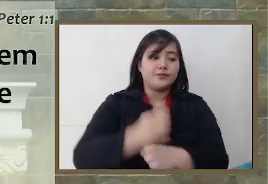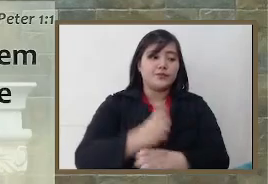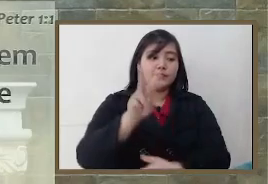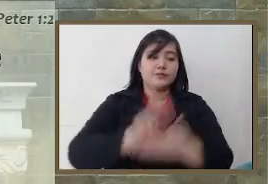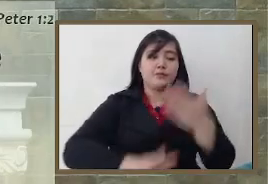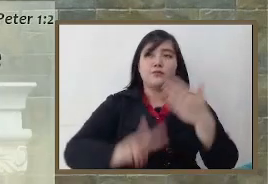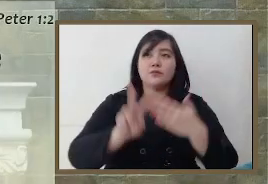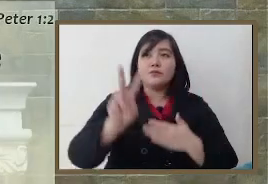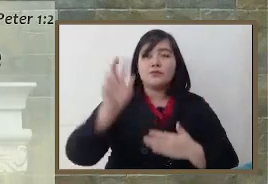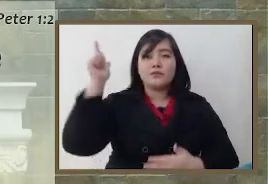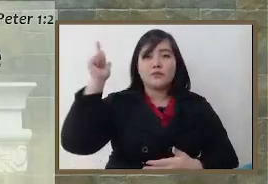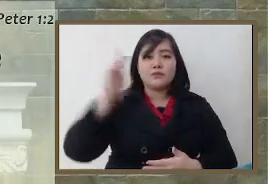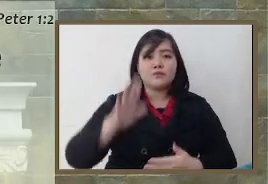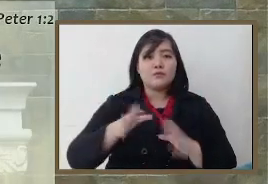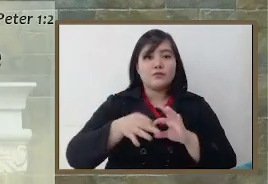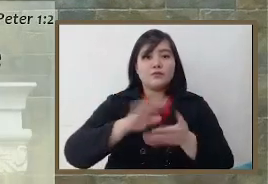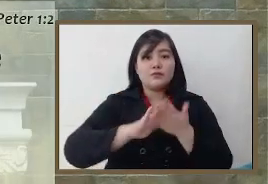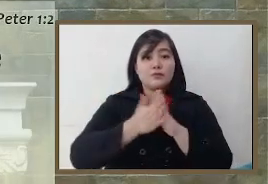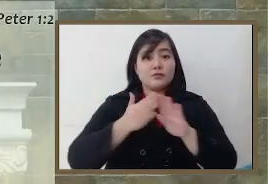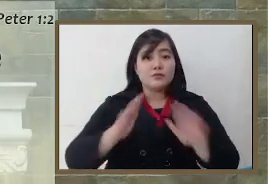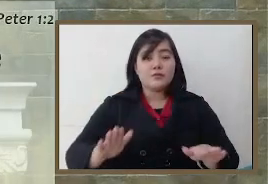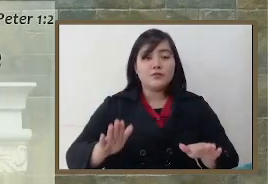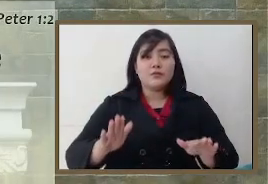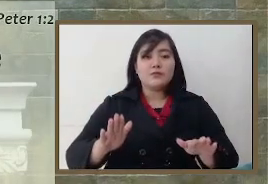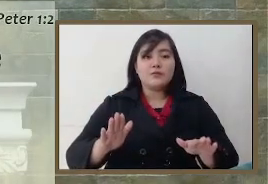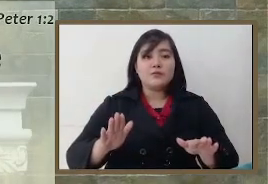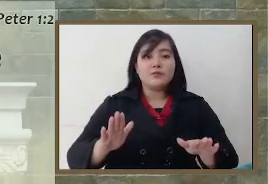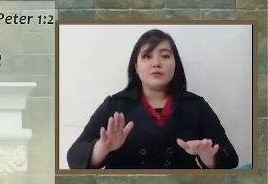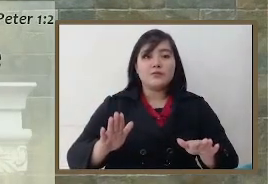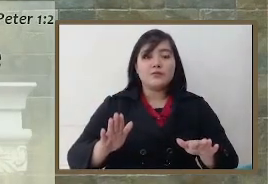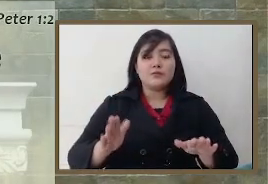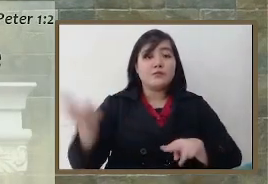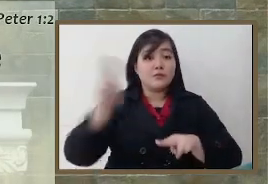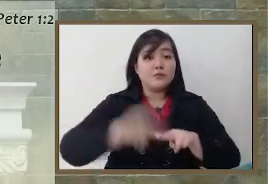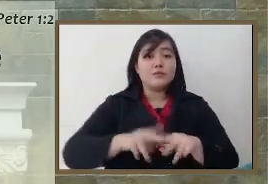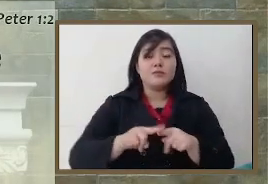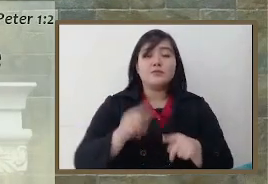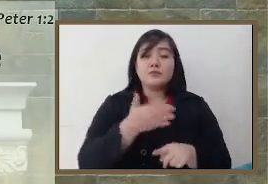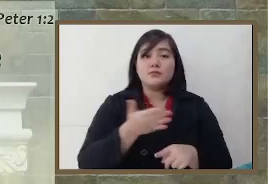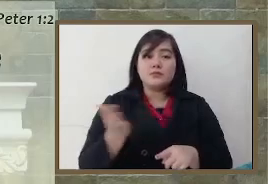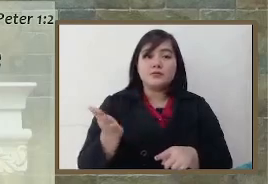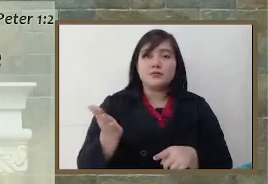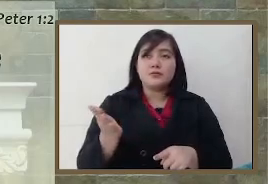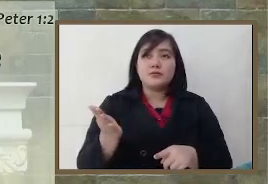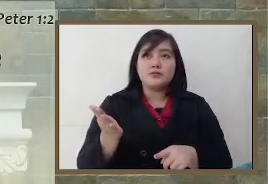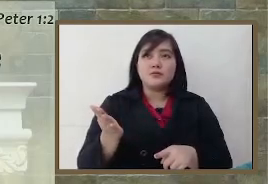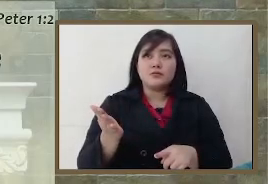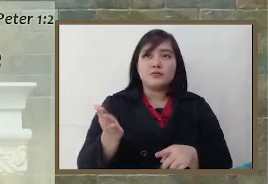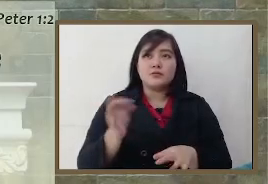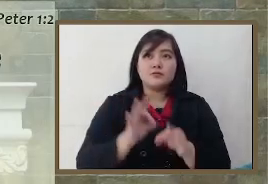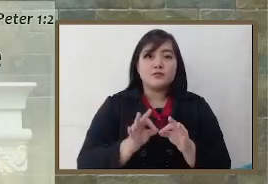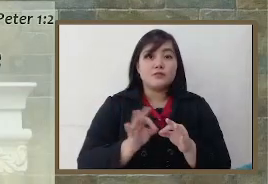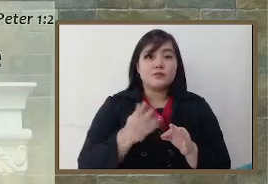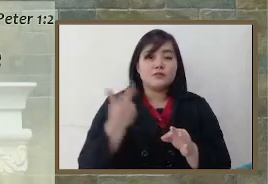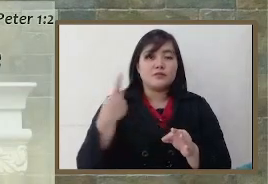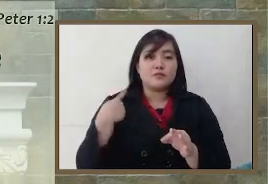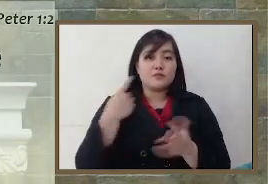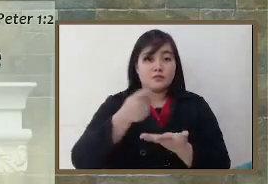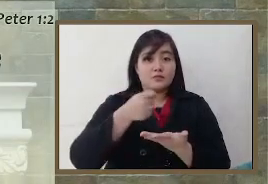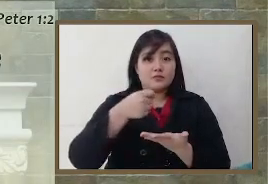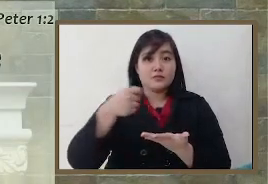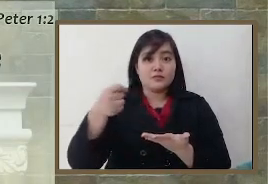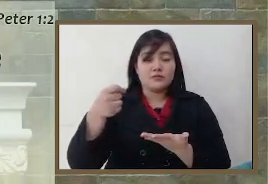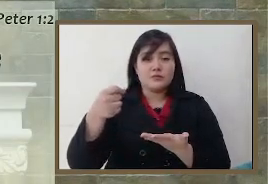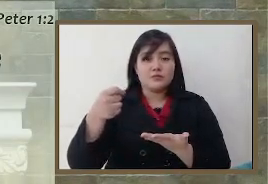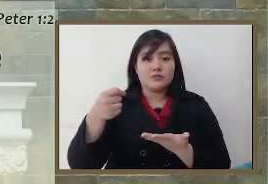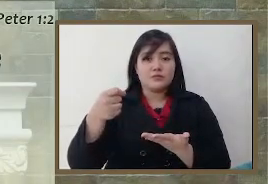grace and peace be multiplied unto you, that if you have your markers through